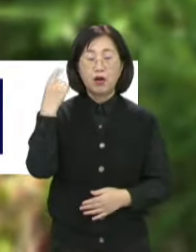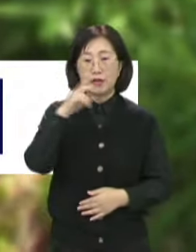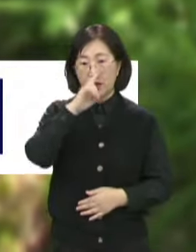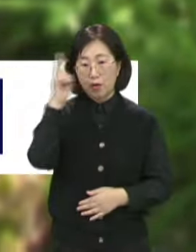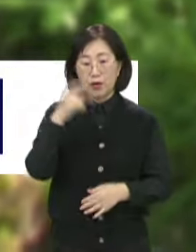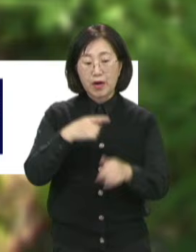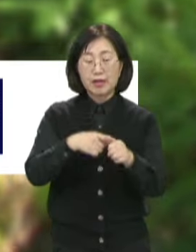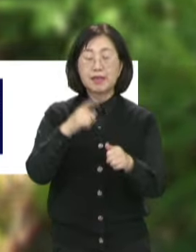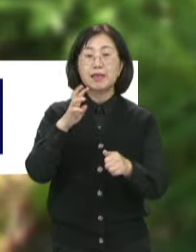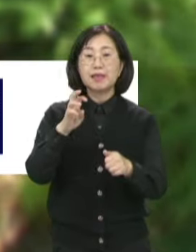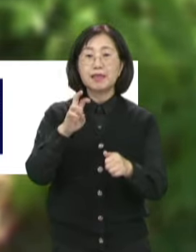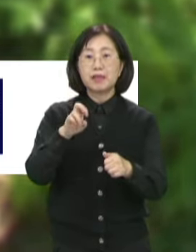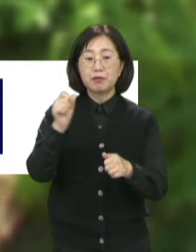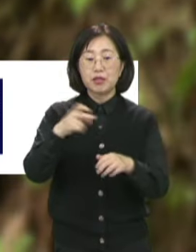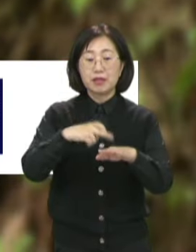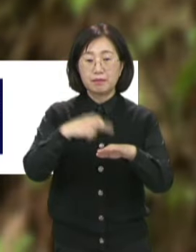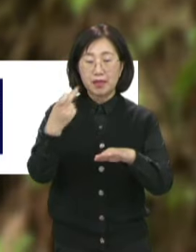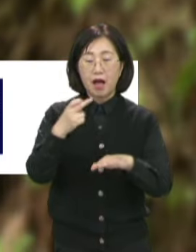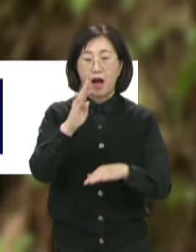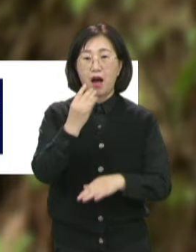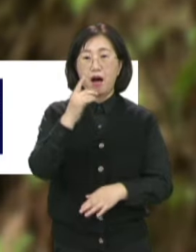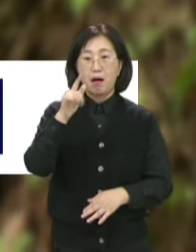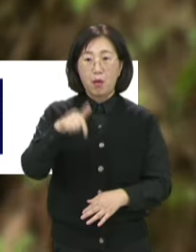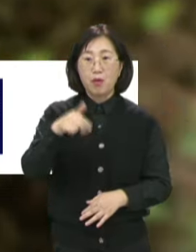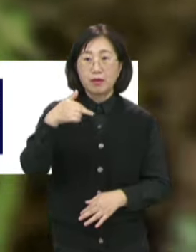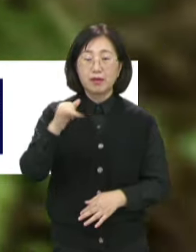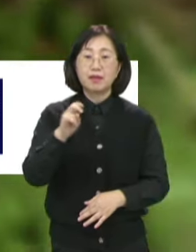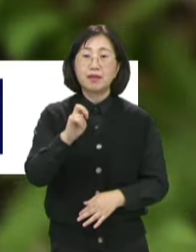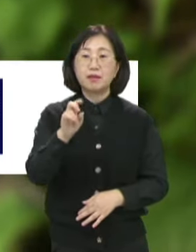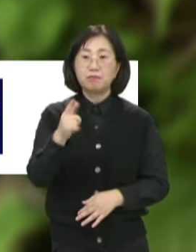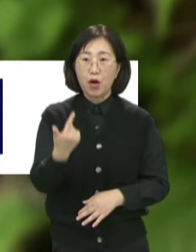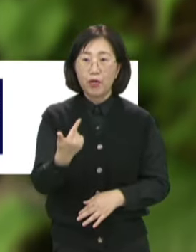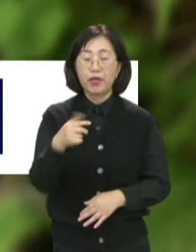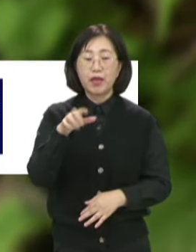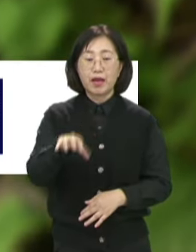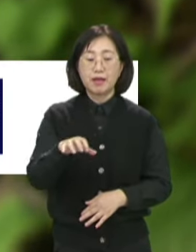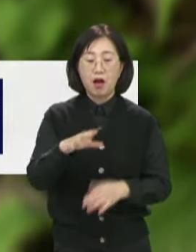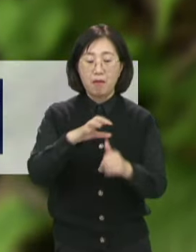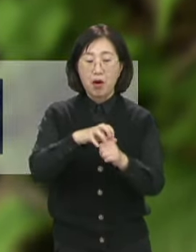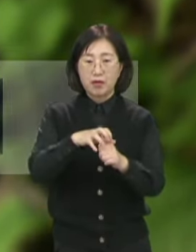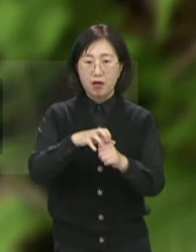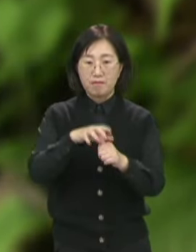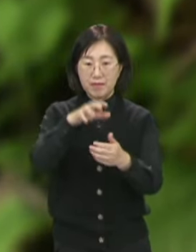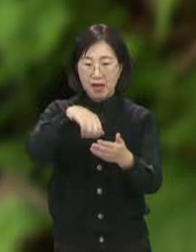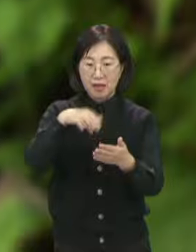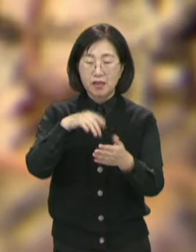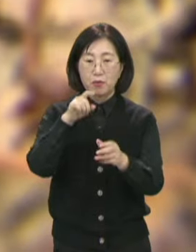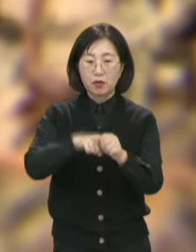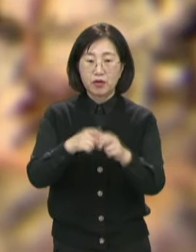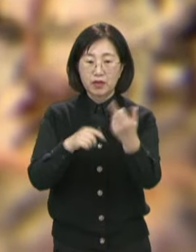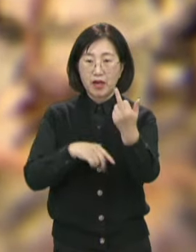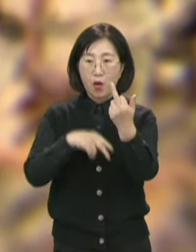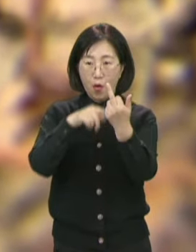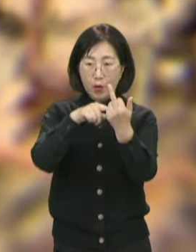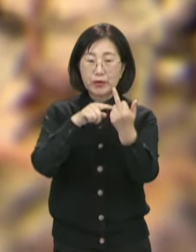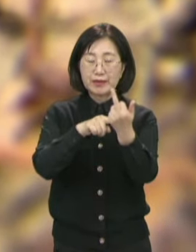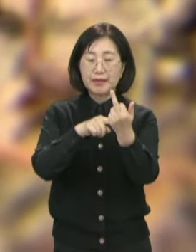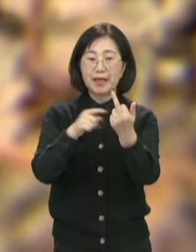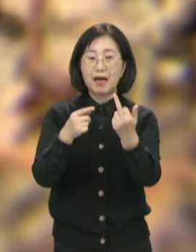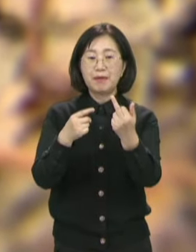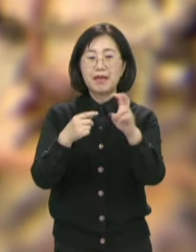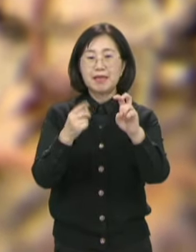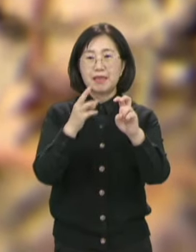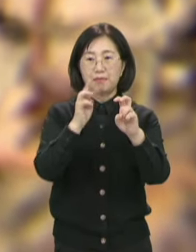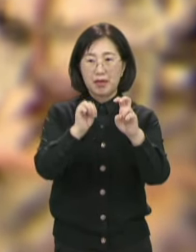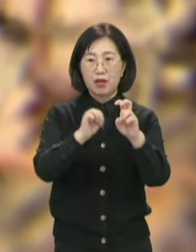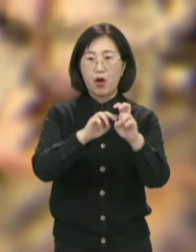42분 쯤에도 금산군 복수면 부엉산 버섯을 채취하러 산에 오른 60대 남성이 20m 밑으로 추락해